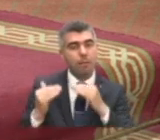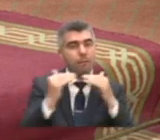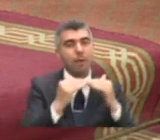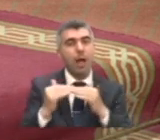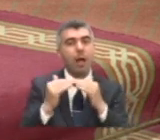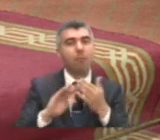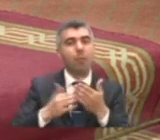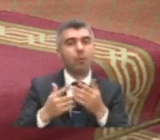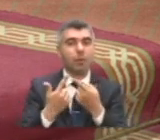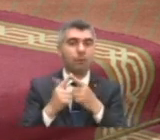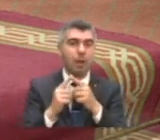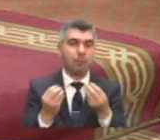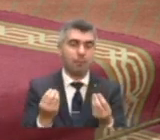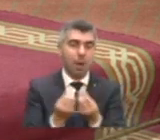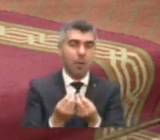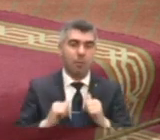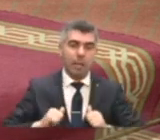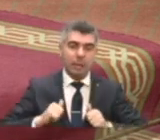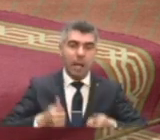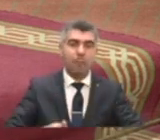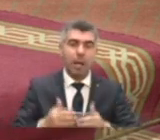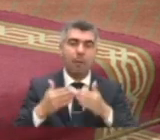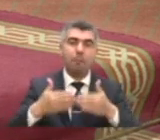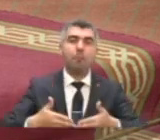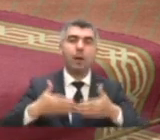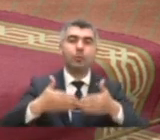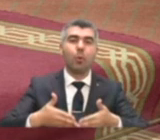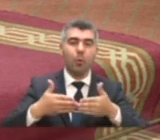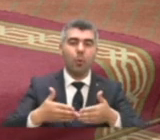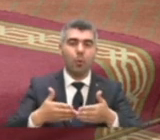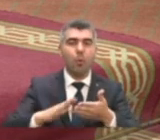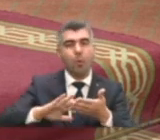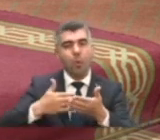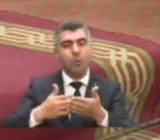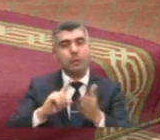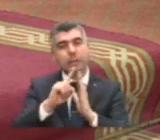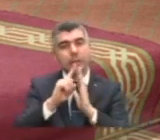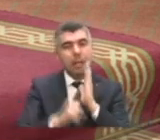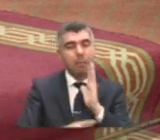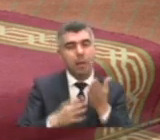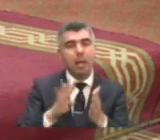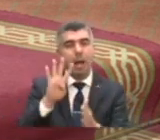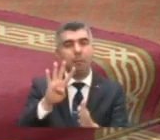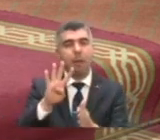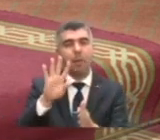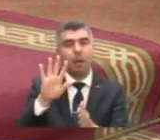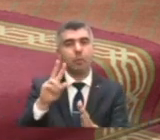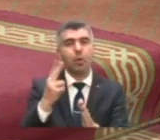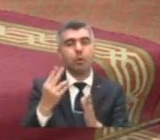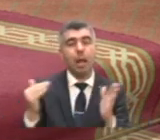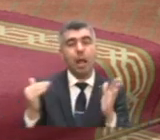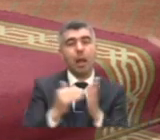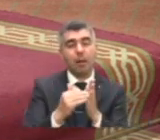الهيئات والمؤسسات المعنيه بتعبئه عدد كاف من السفن بسعة إجمالية أسبوعية تتوصل إلى 490 ألف مسافر ذهابا